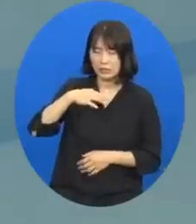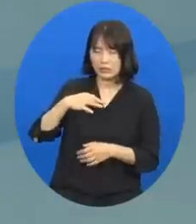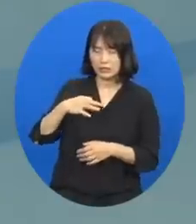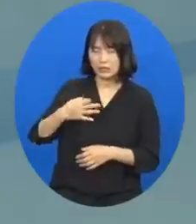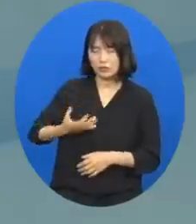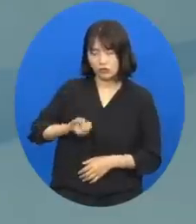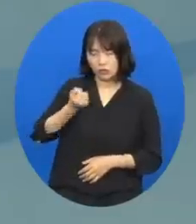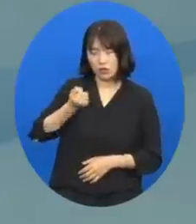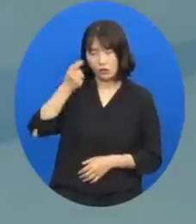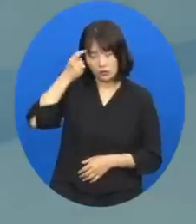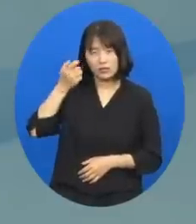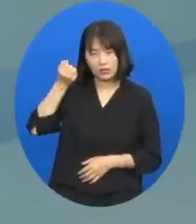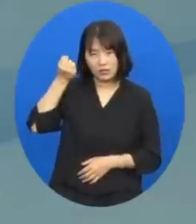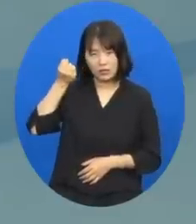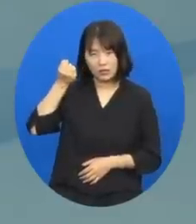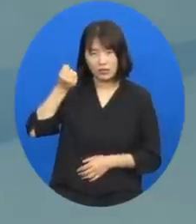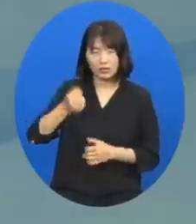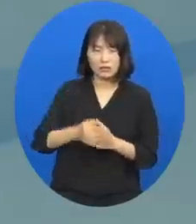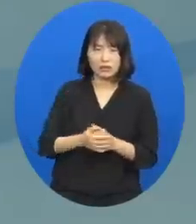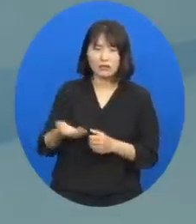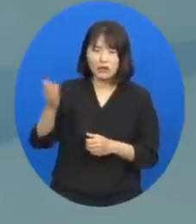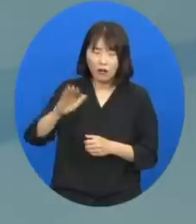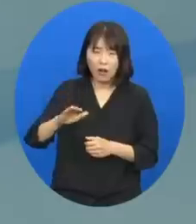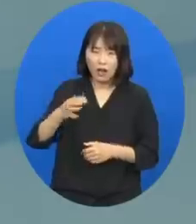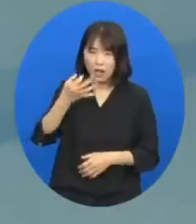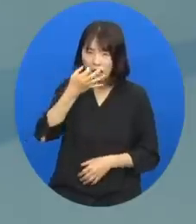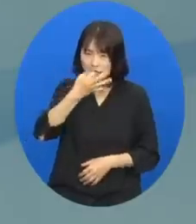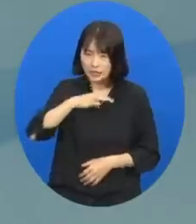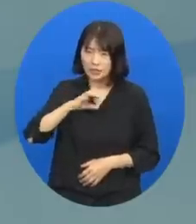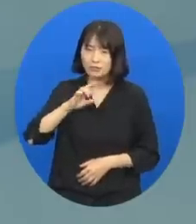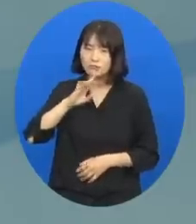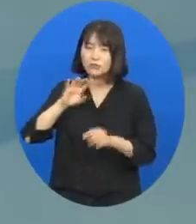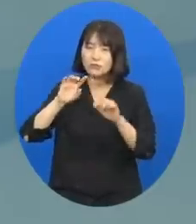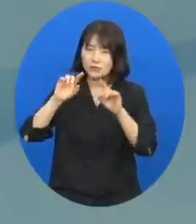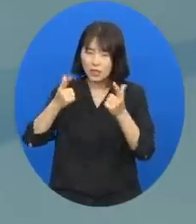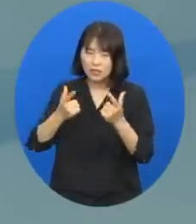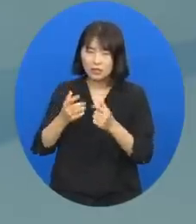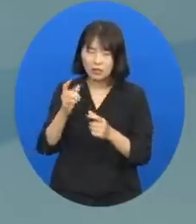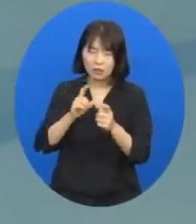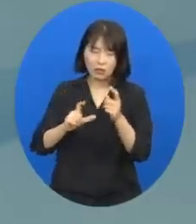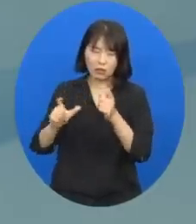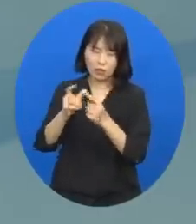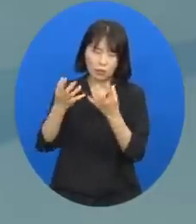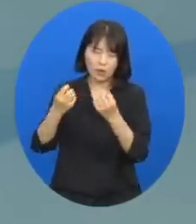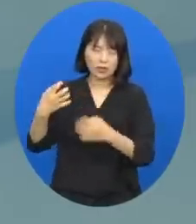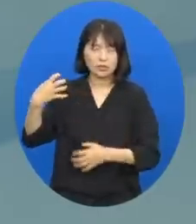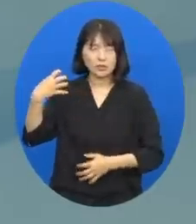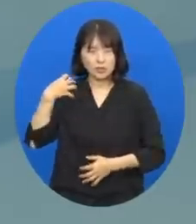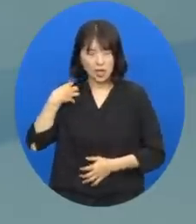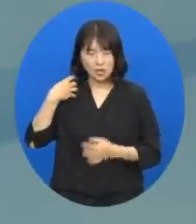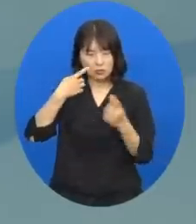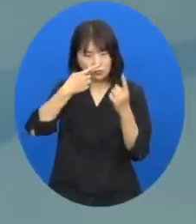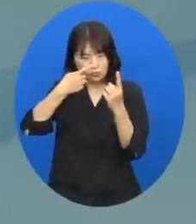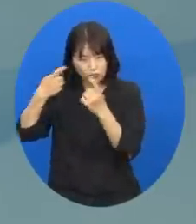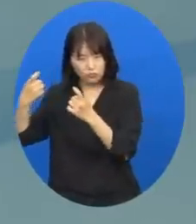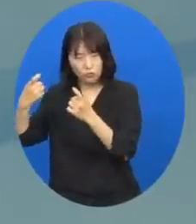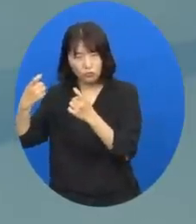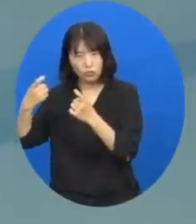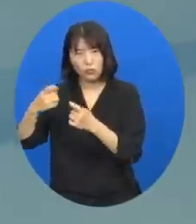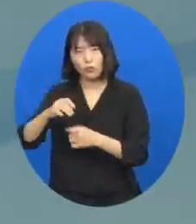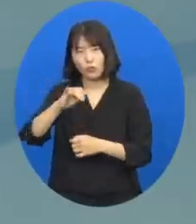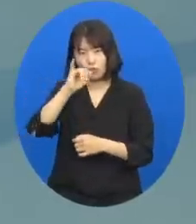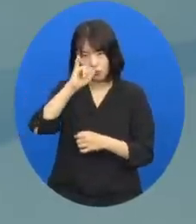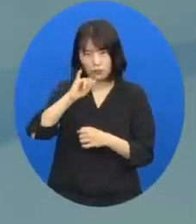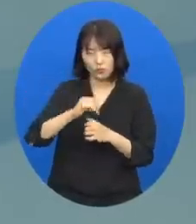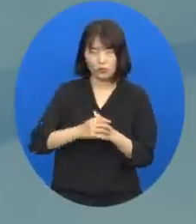자리가 초래하는 책 무거운 책임과 그런 자리에서 만나게 된 거 많은 유혹 뜰로 인해서 상세가 됩니다